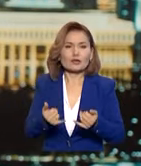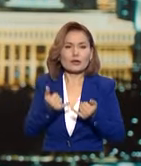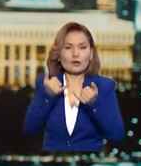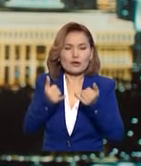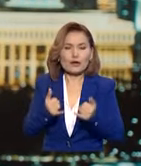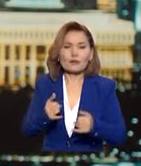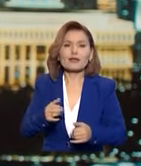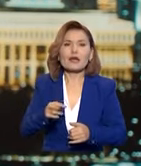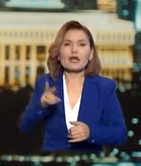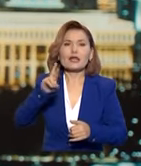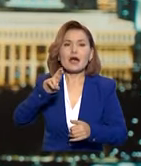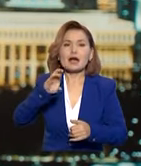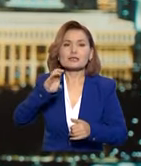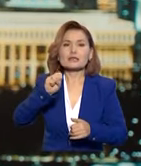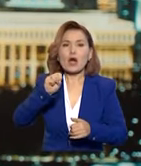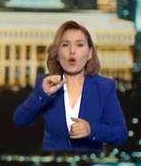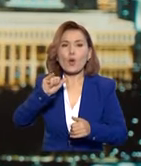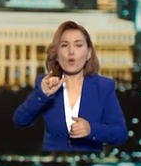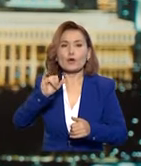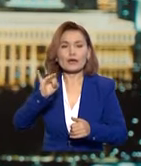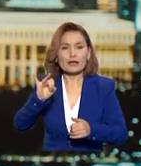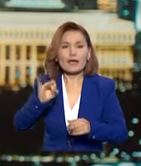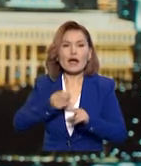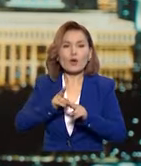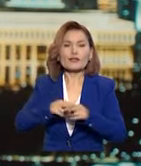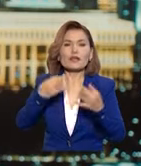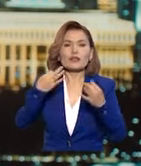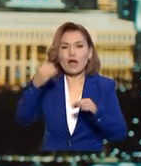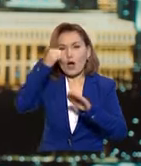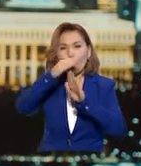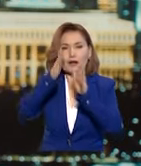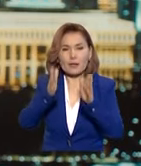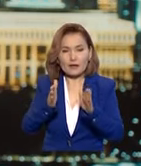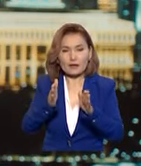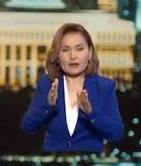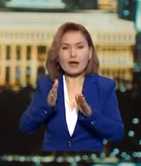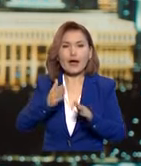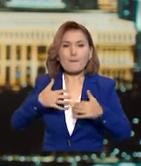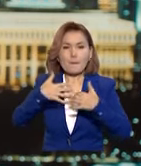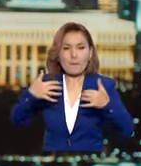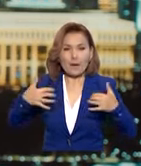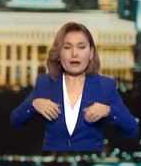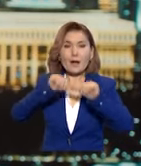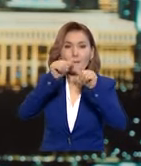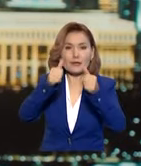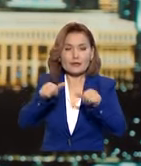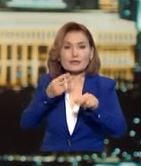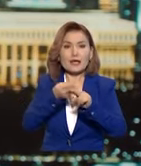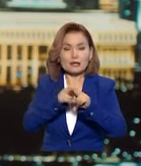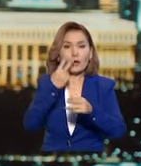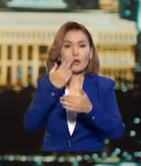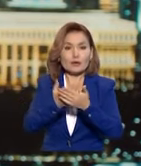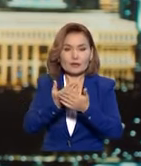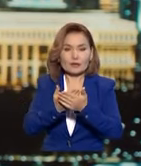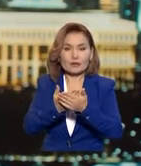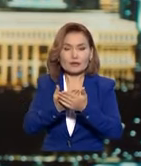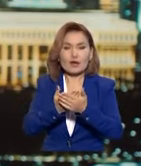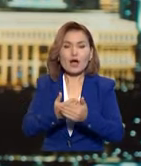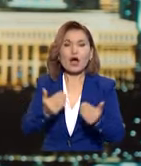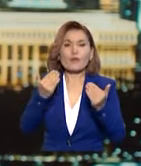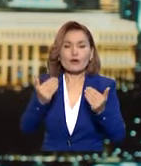Ахмет Ясауи кесенесіндегі және тәуелсіздік монументіндегі барыс бейнесі соның көрінісі.